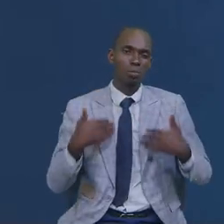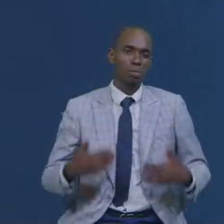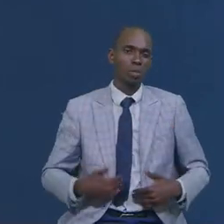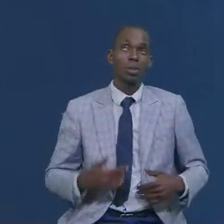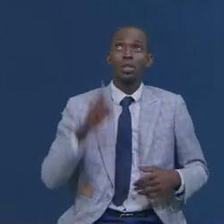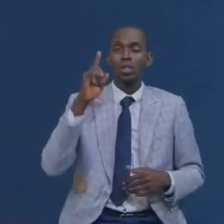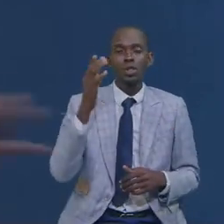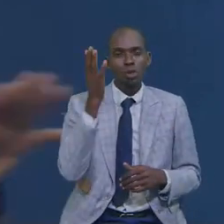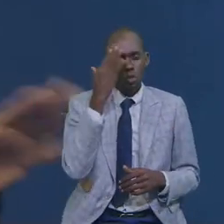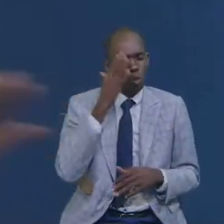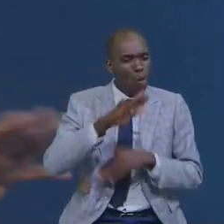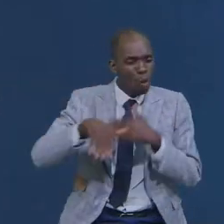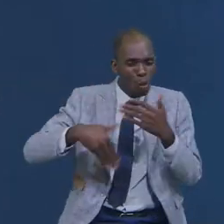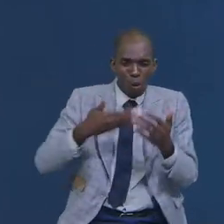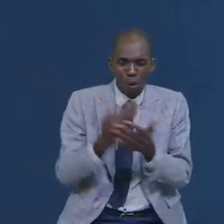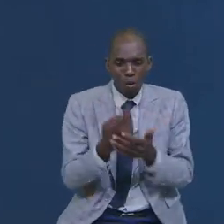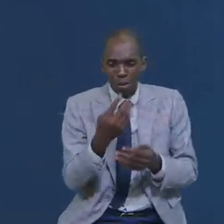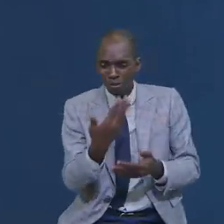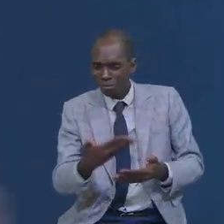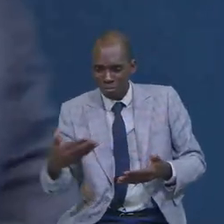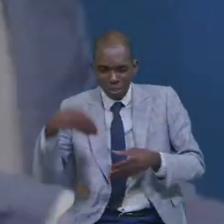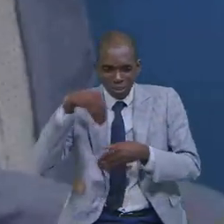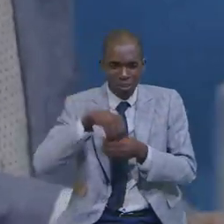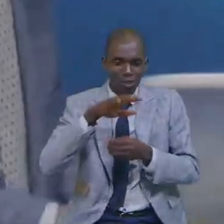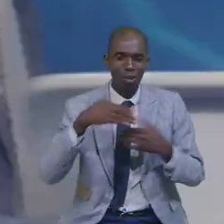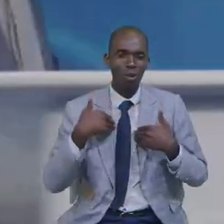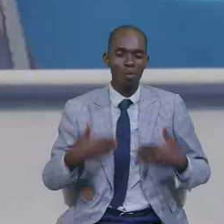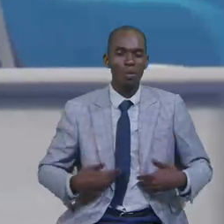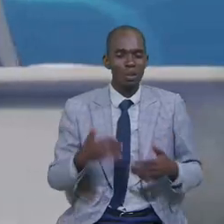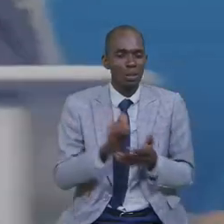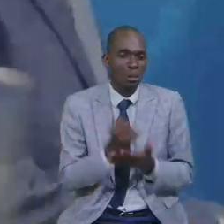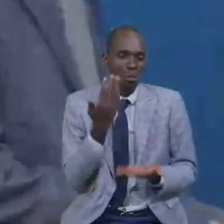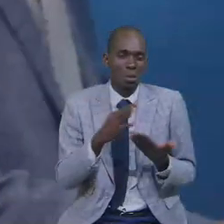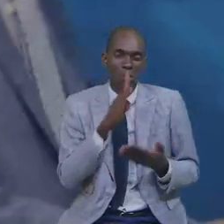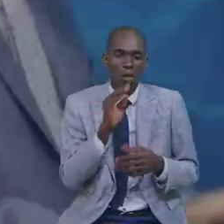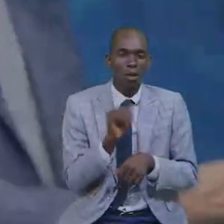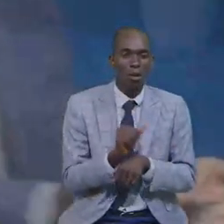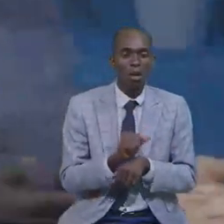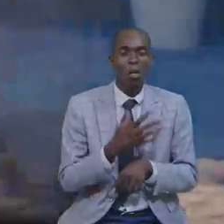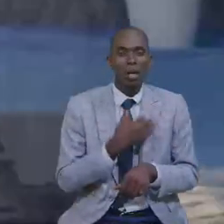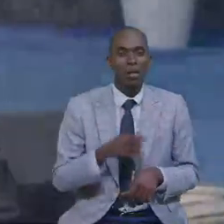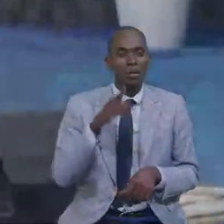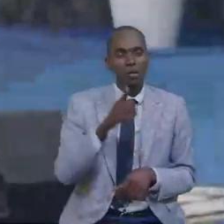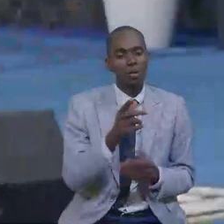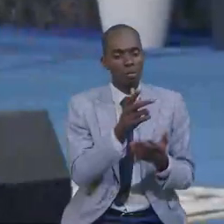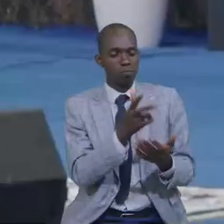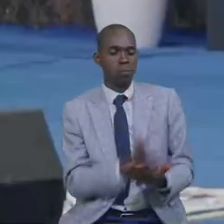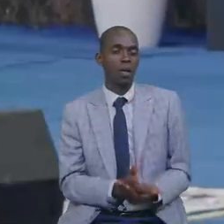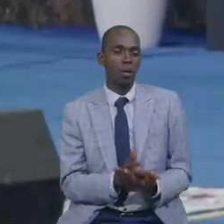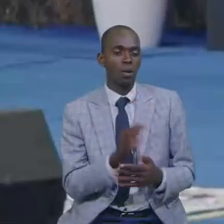corps et qu'on est tous les eaux qui se trouvent et qu'on est tous ceux qui ne va pas et